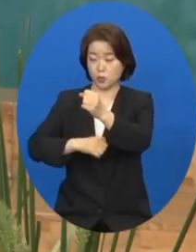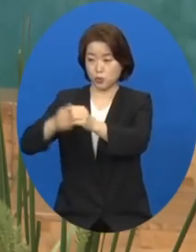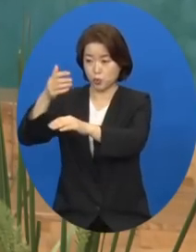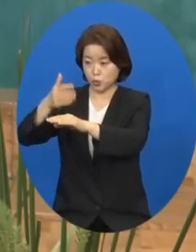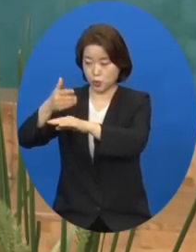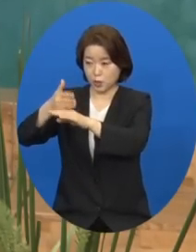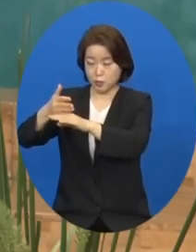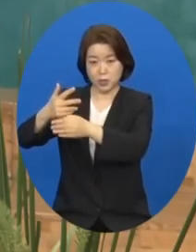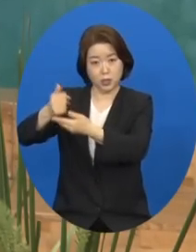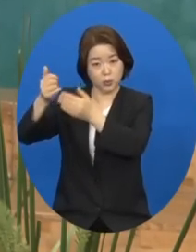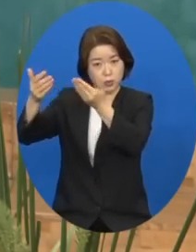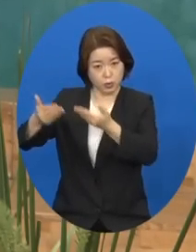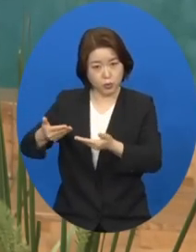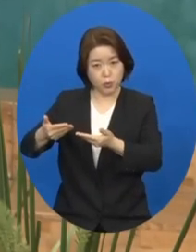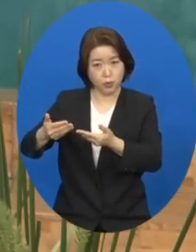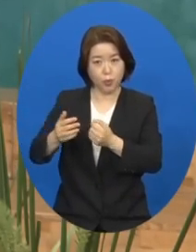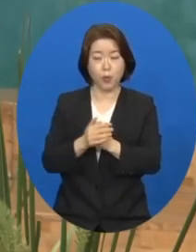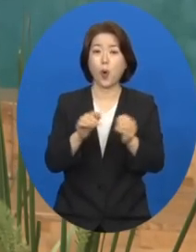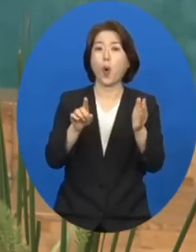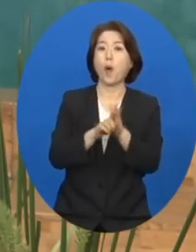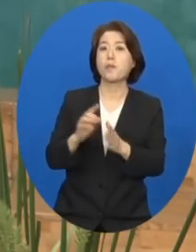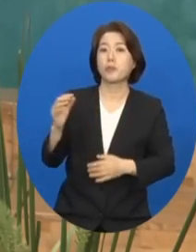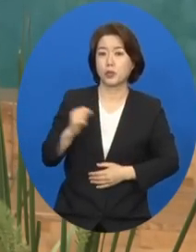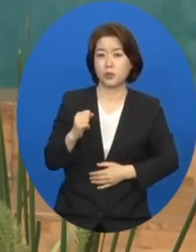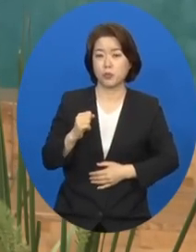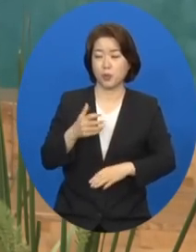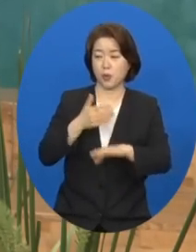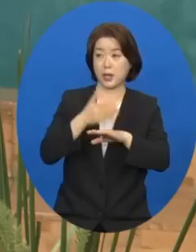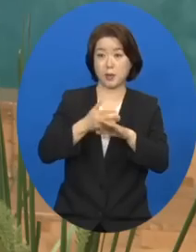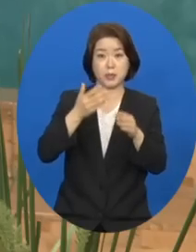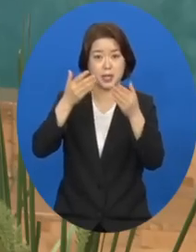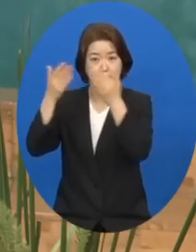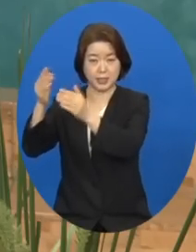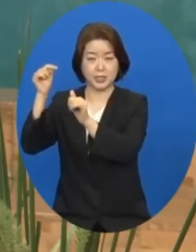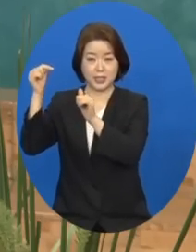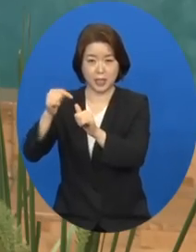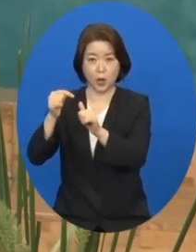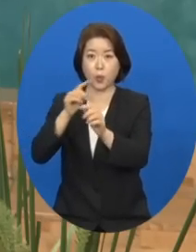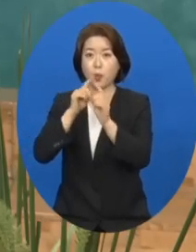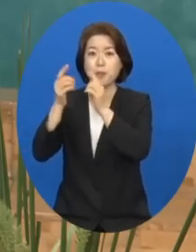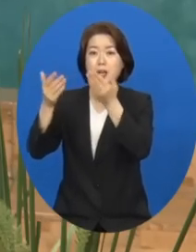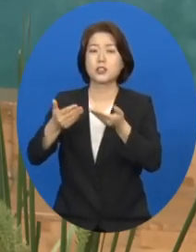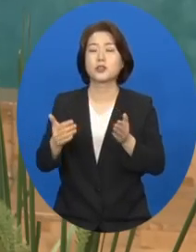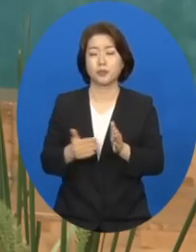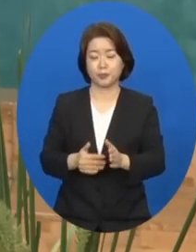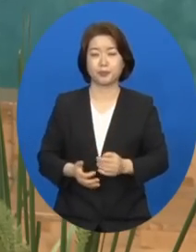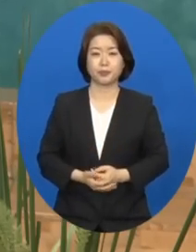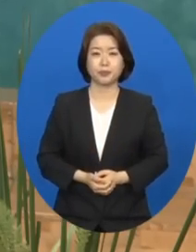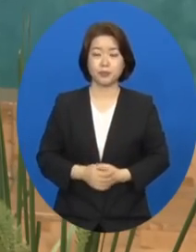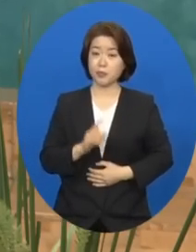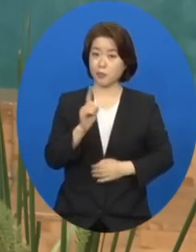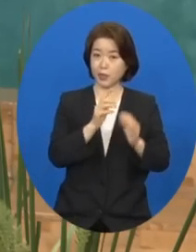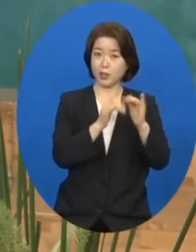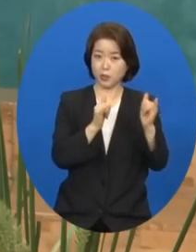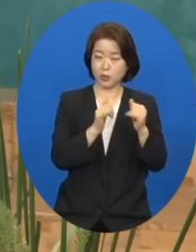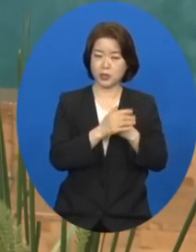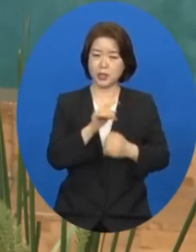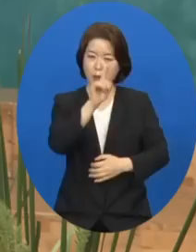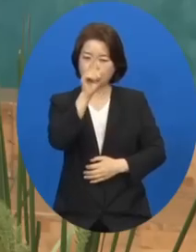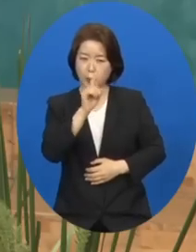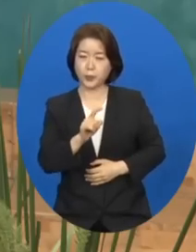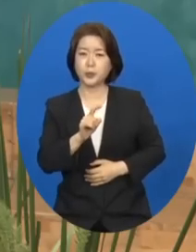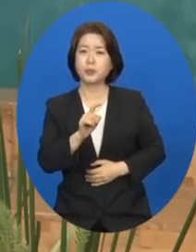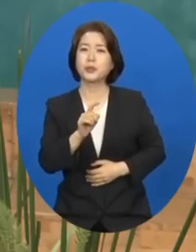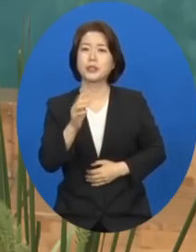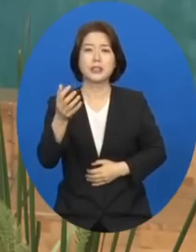주시면서 아 믿음으로 감사를 드리 라고 말씀을 하고 계십니다 어떤 분들은 그런 의문을 가질